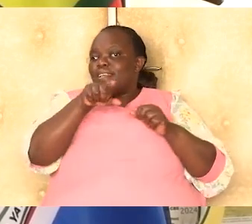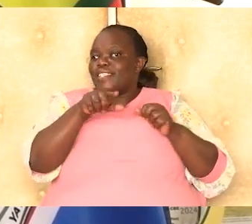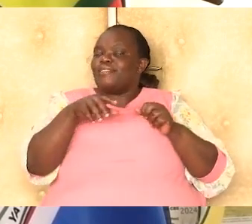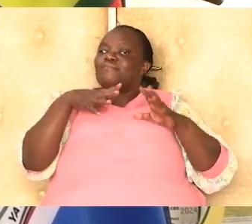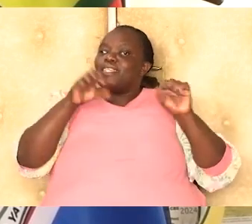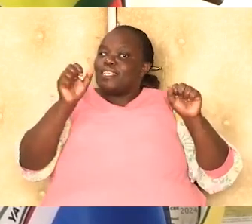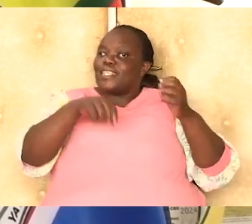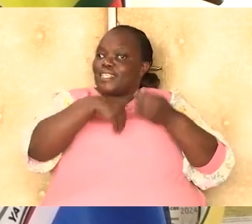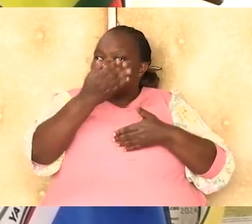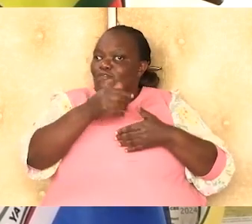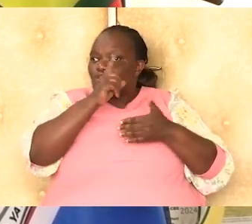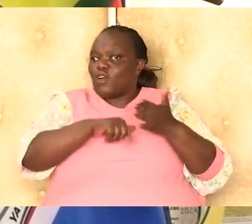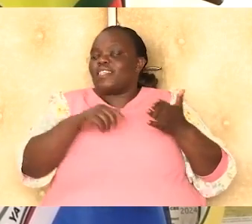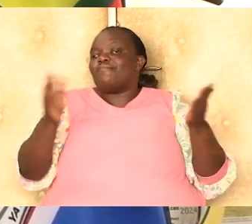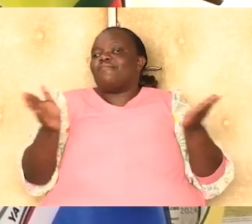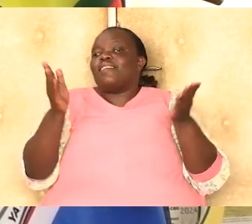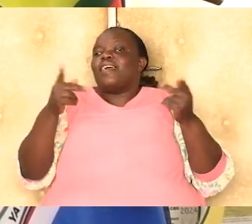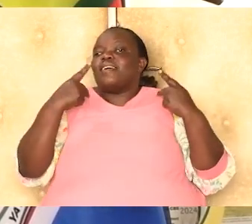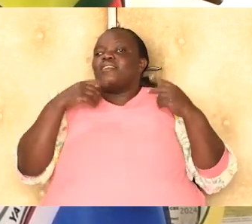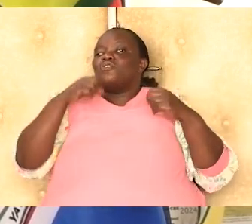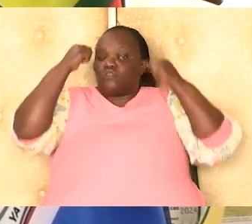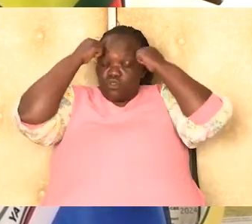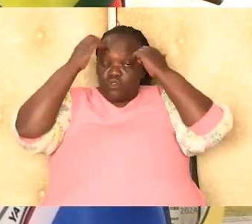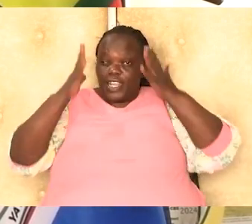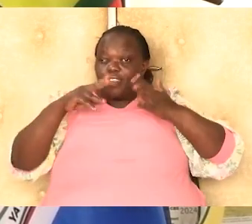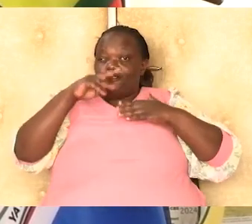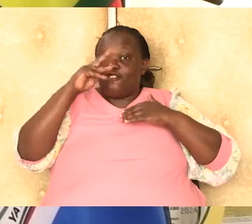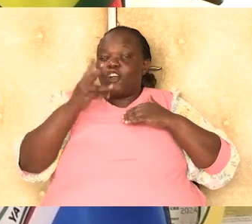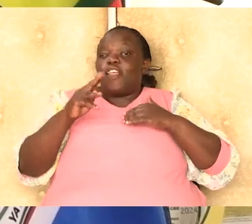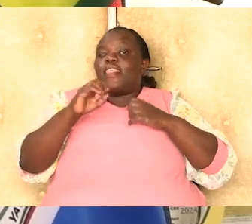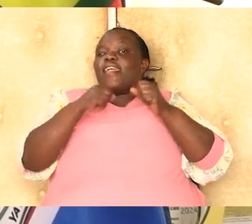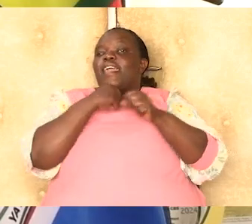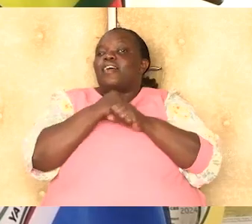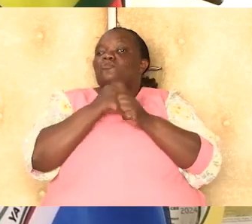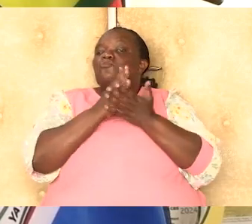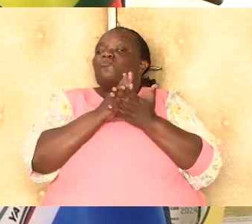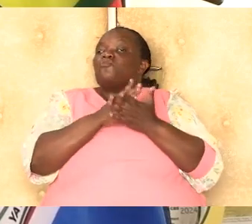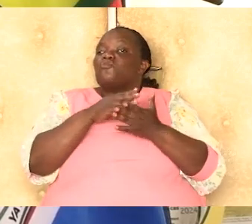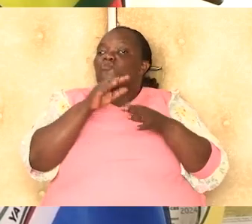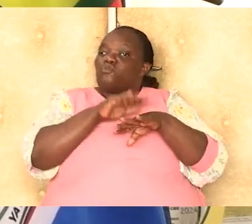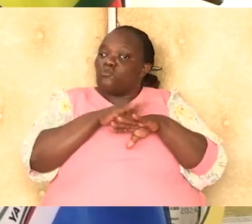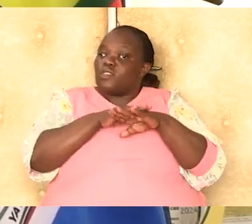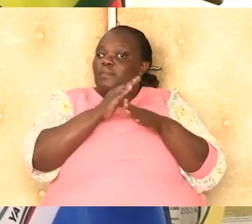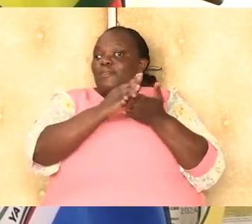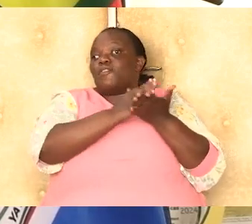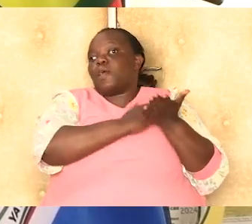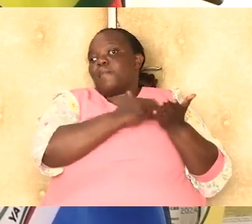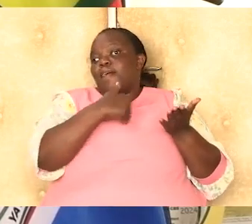anawapatia mutisha wale wanafunze mbawa mianza kidatachao chane tuseme kwa mba sasa hivi tunamfumo mzuri wakueza